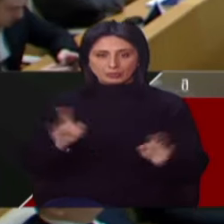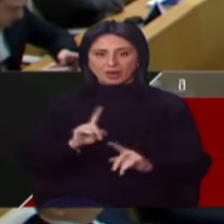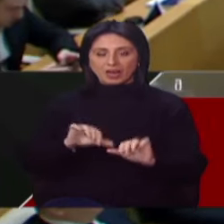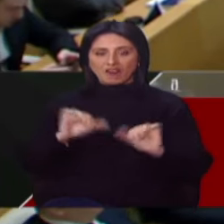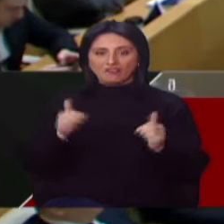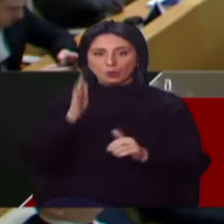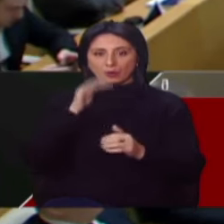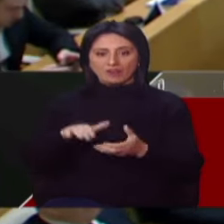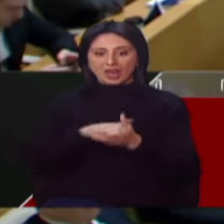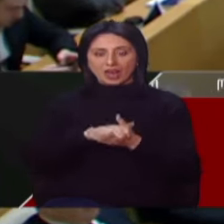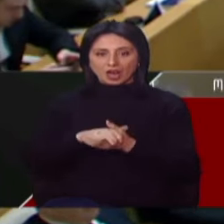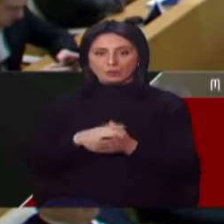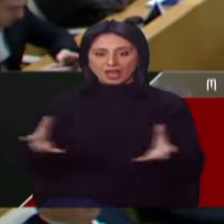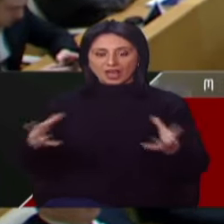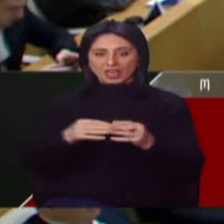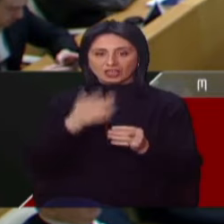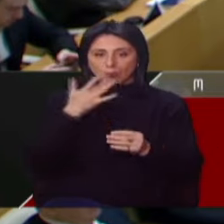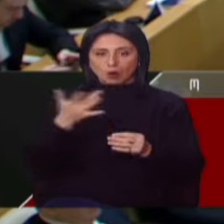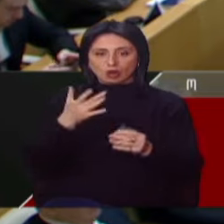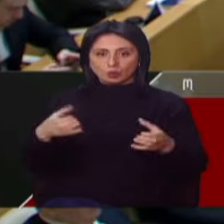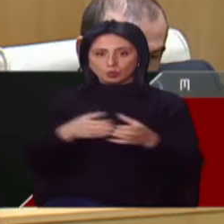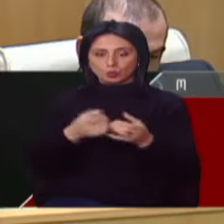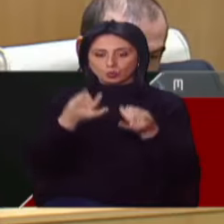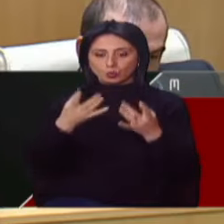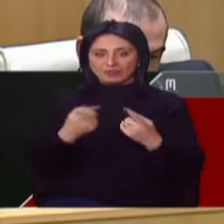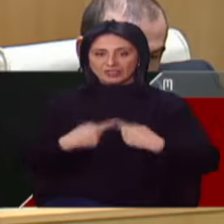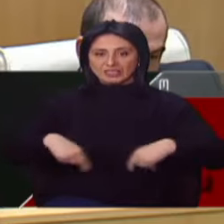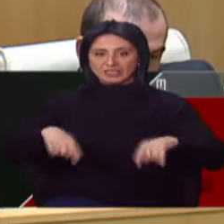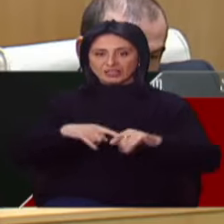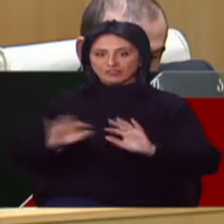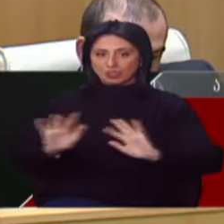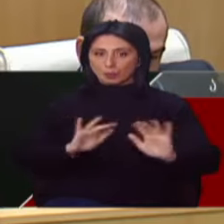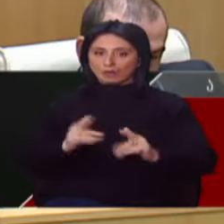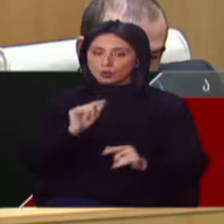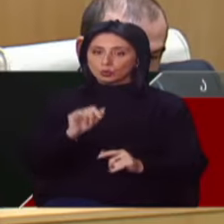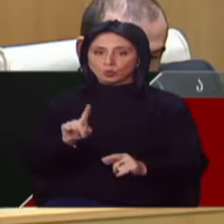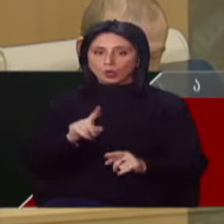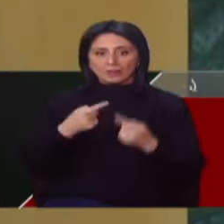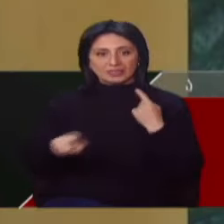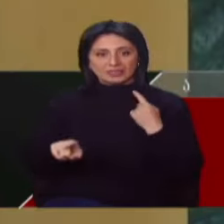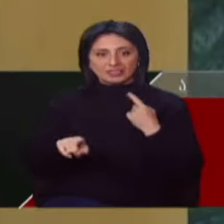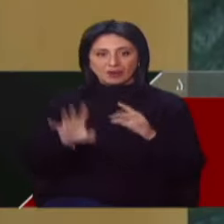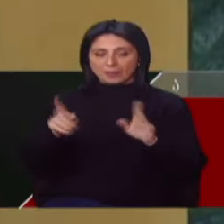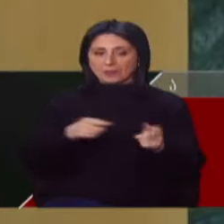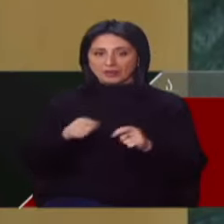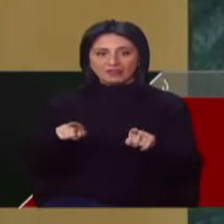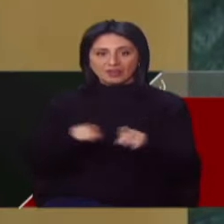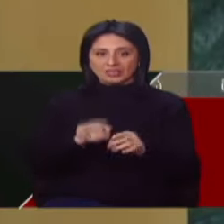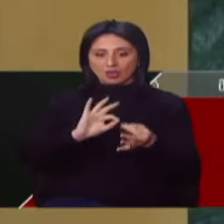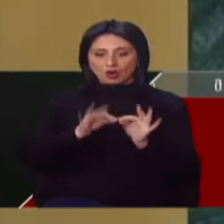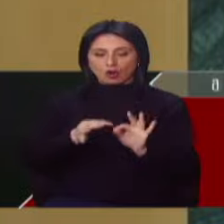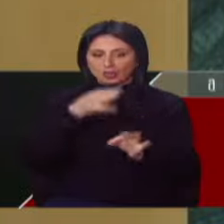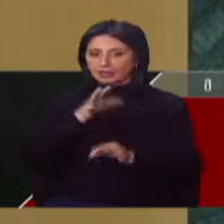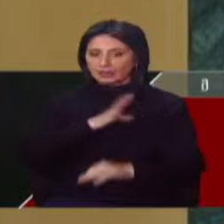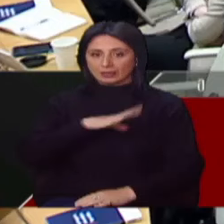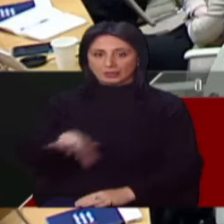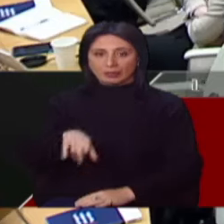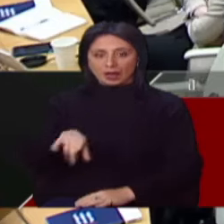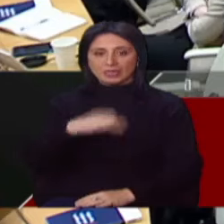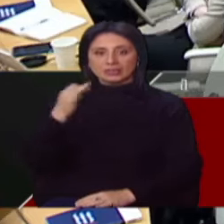Რაფორმა ექნება ერთობას. Ერთიანი პოლიტიკური გუნდის, უბრალოდ საზოგადოებრივი მოძრაობის თუ რაიმე სხვის, პრეზიდენტს ეს აღარ დაუკონკრეტებია, თუმცა